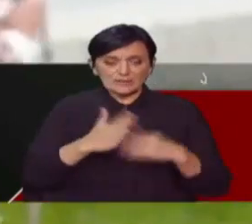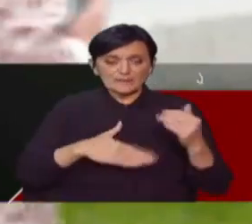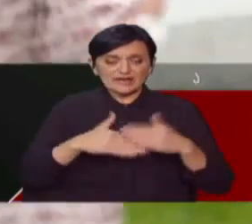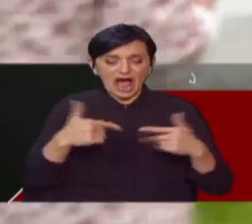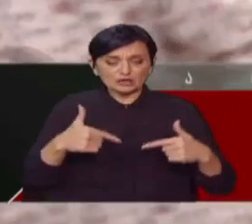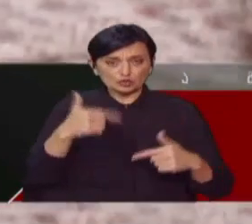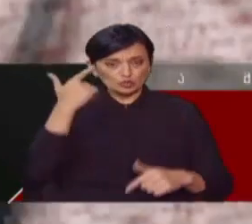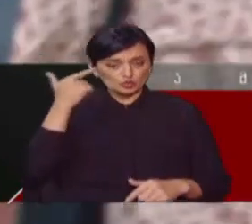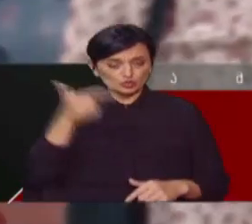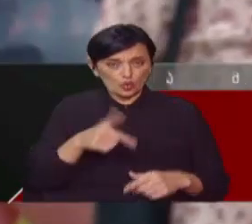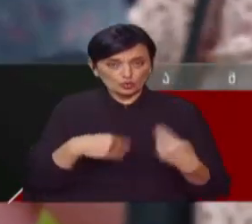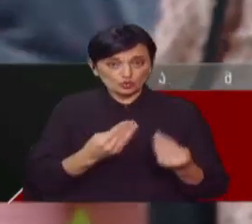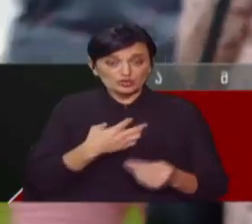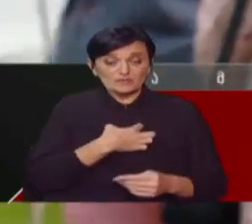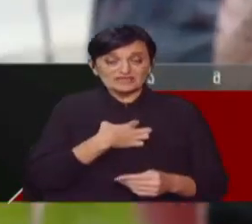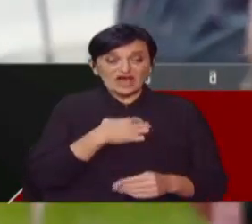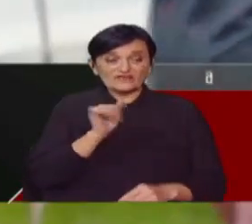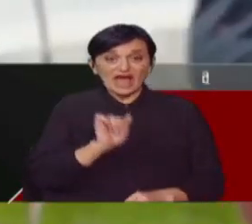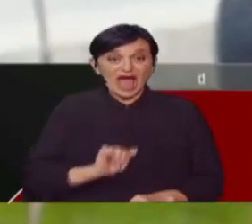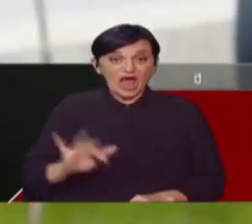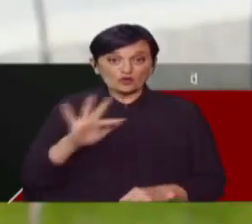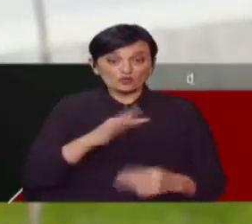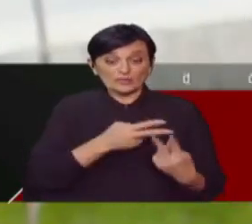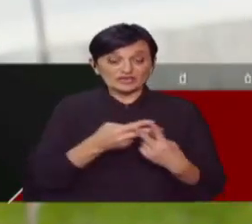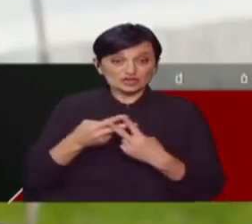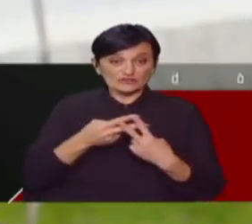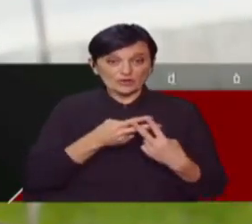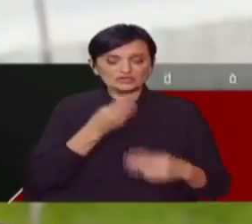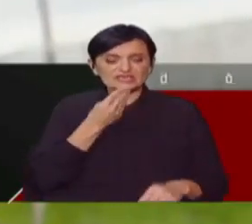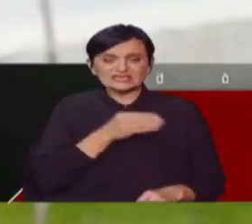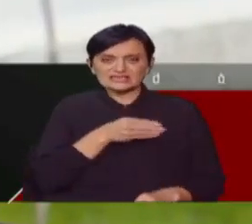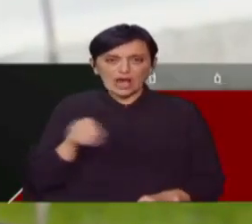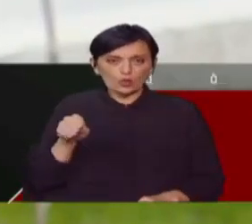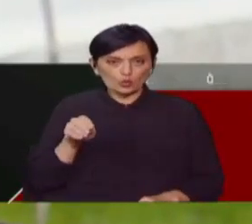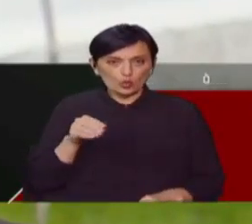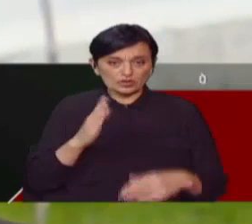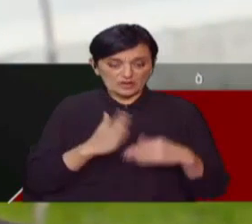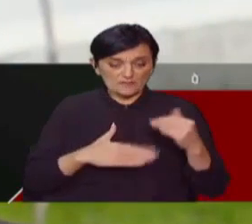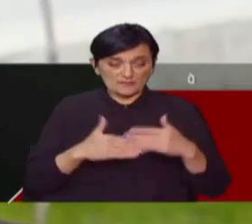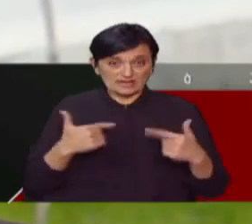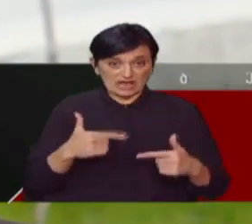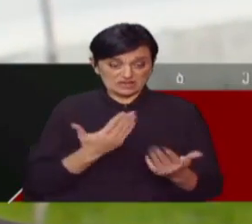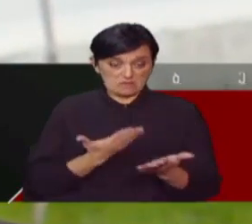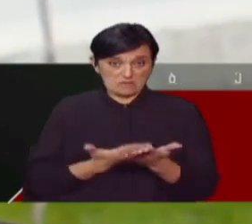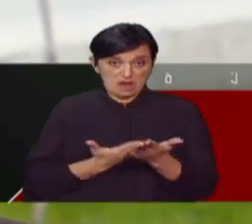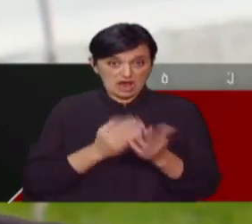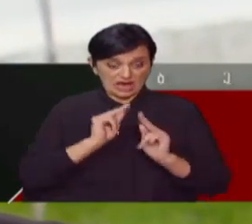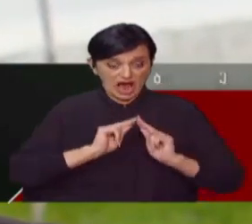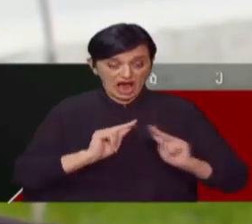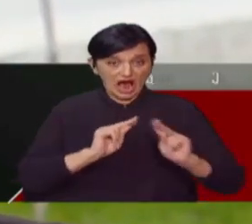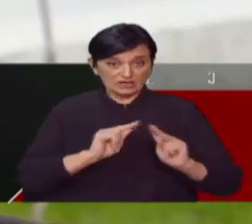ცოდნას. Da, რაც მთავარია ევროპული, ამ შემთხვევაში შვეიცარიული საუკეთესო პრაქტიკის მაგალითებზე